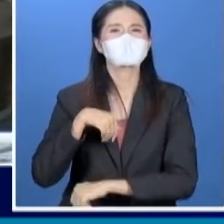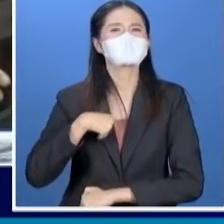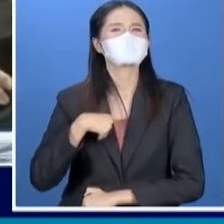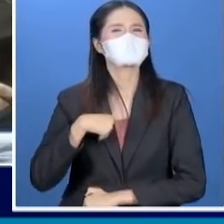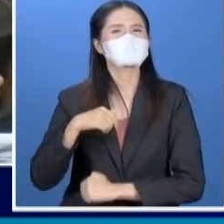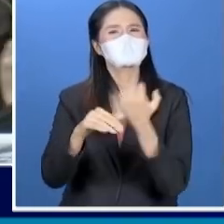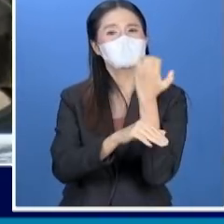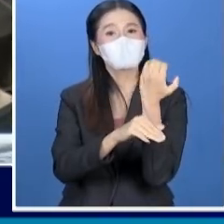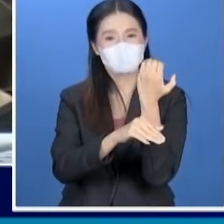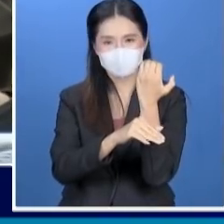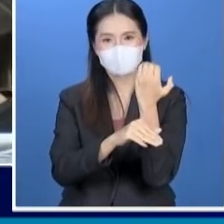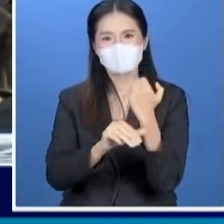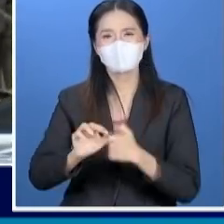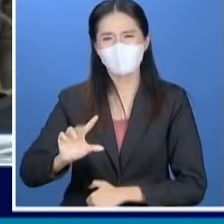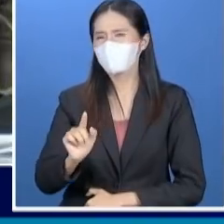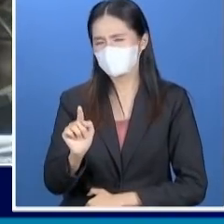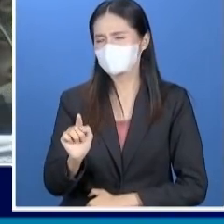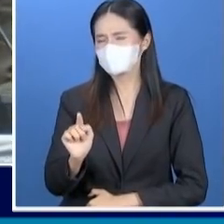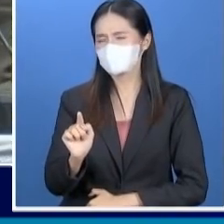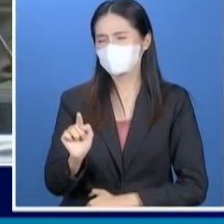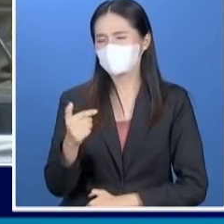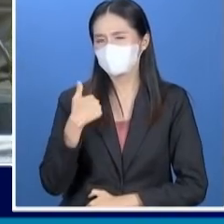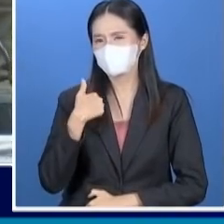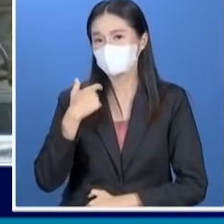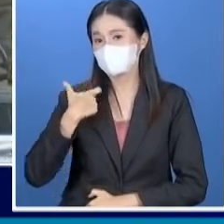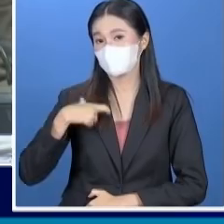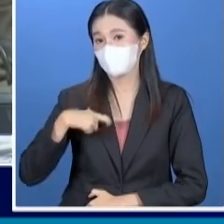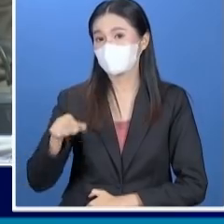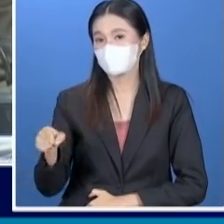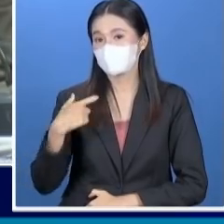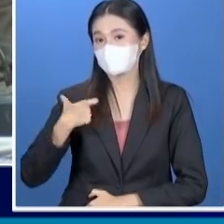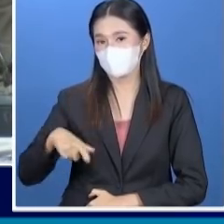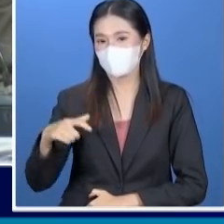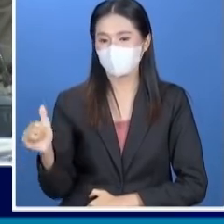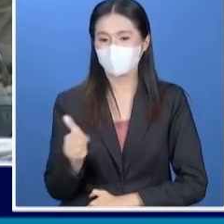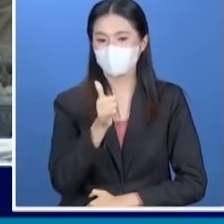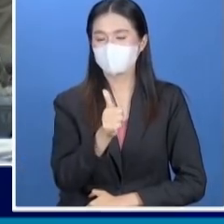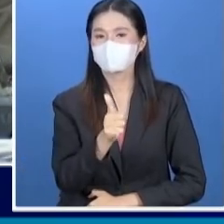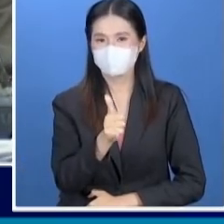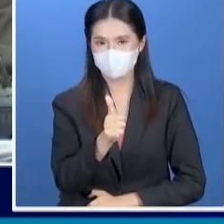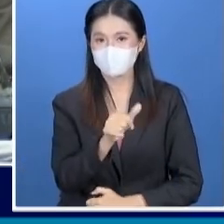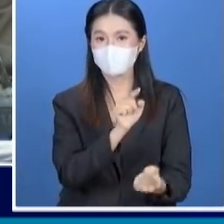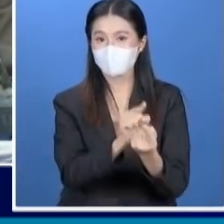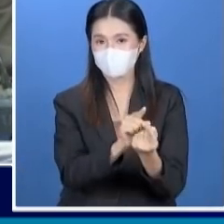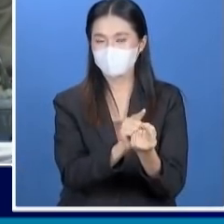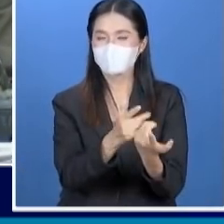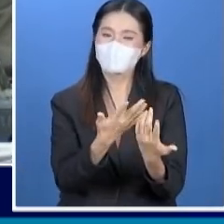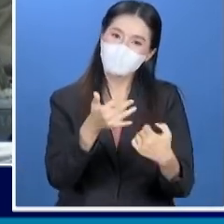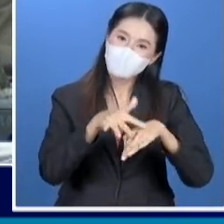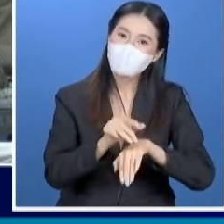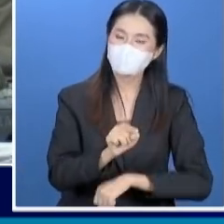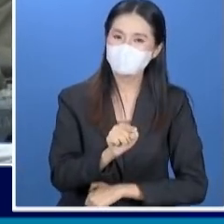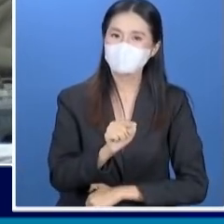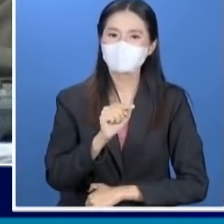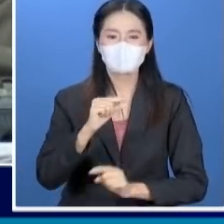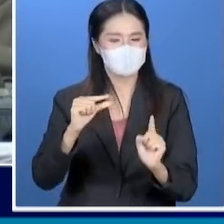ช่องหนึ่งนะครับได้มีทนายความท่านหนึ่งเนี่ยไปออกรายการนะครับปรากฏว่า